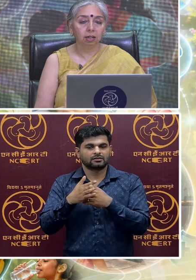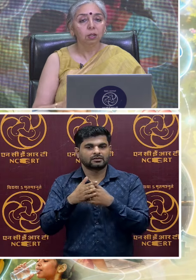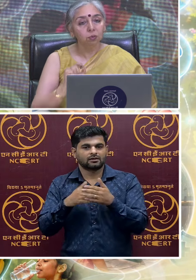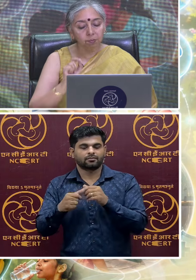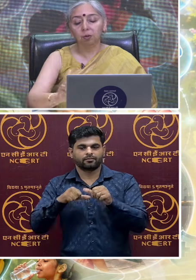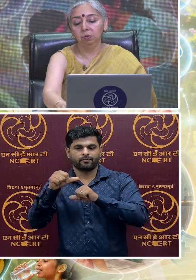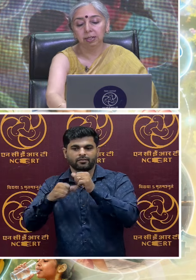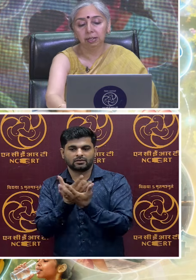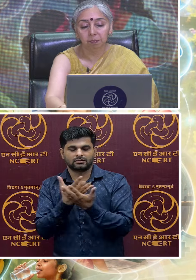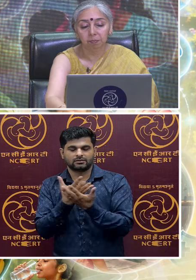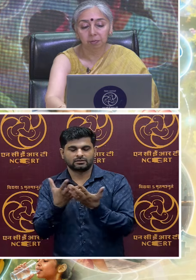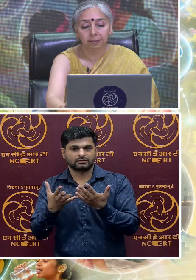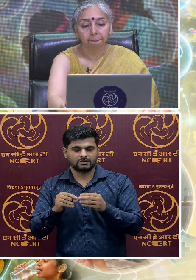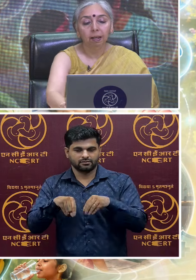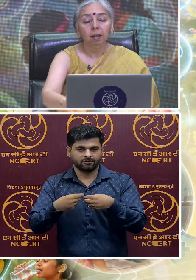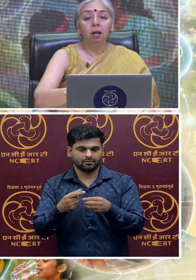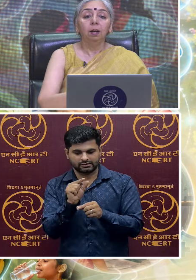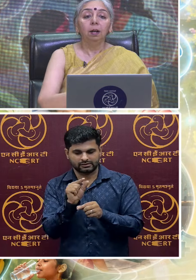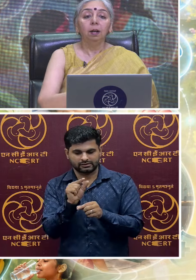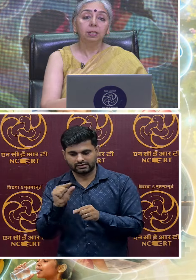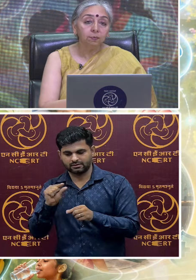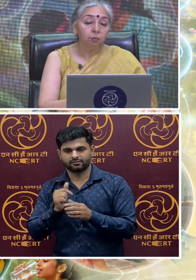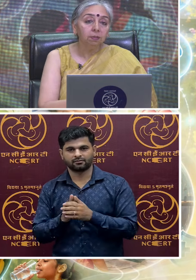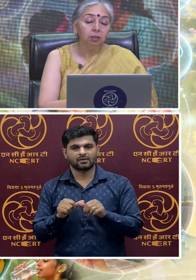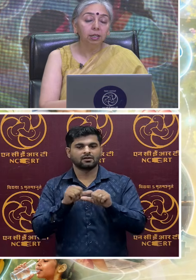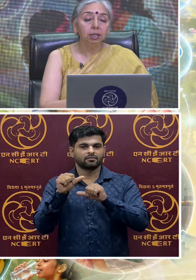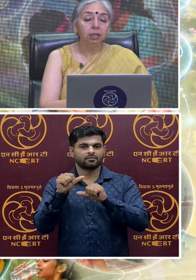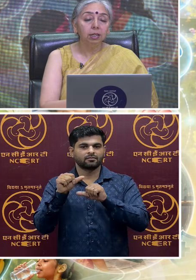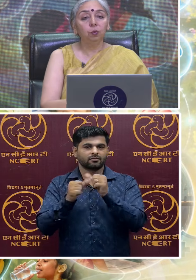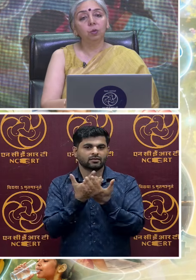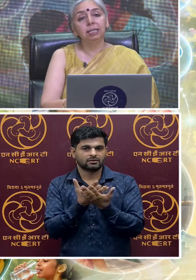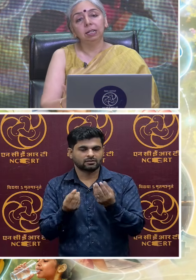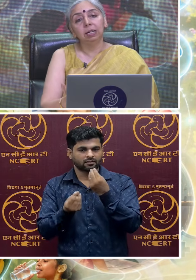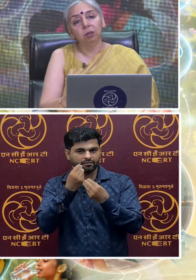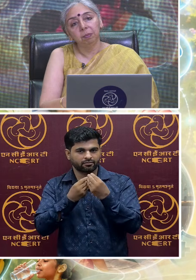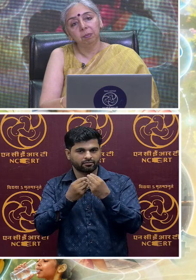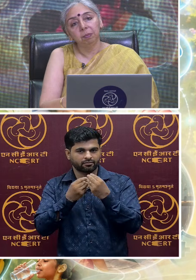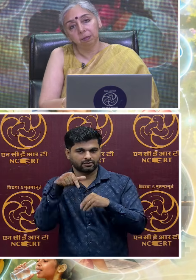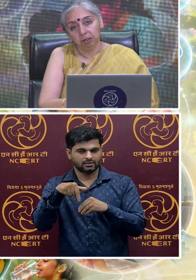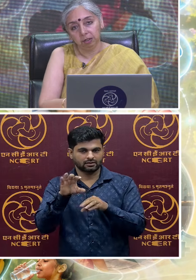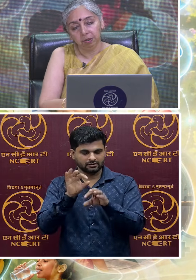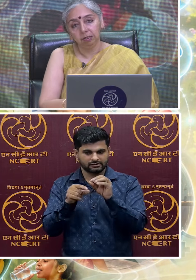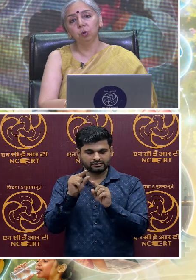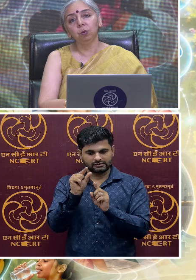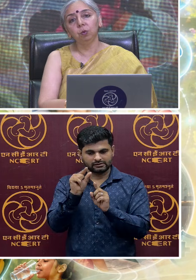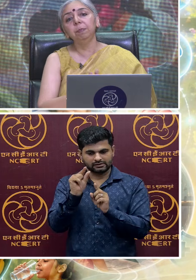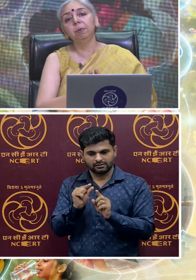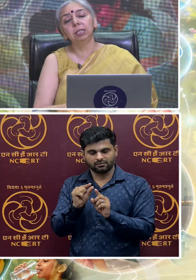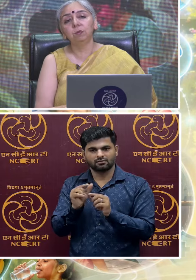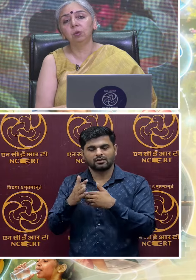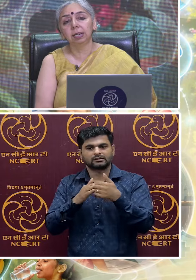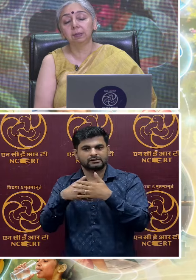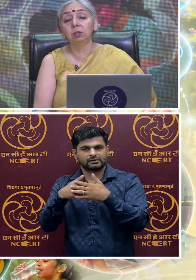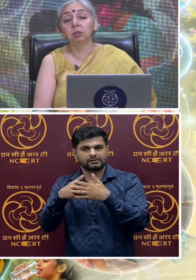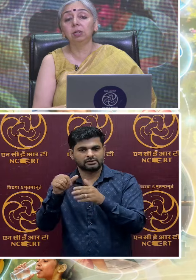दैट। सो इट्स इंपॉर्टेंट टू रीड लेबल्स। प्रोसेस्ड फूड की बात हो रही है तो ऑफ कोर्स इस इनटेक को हमें कम करना पड़ेगा। जो भी